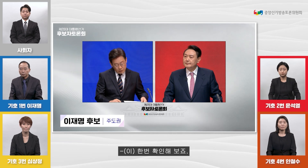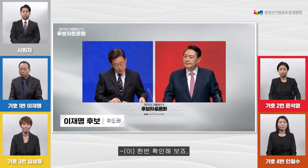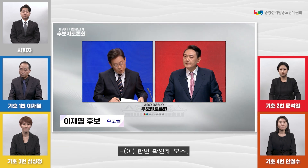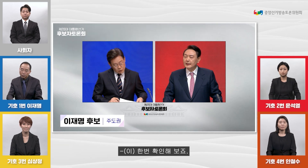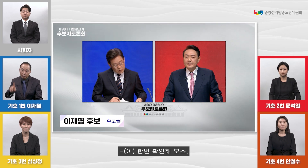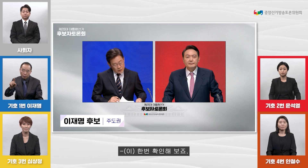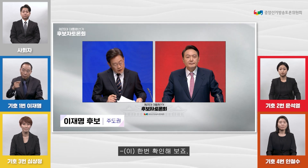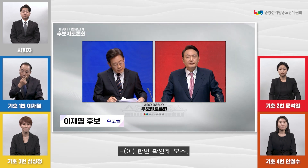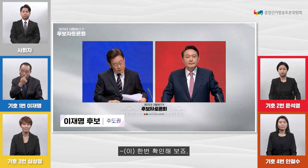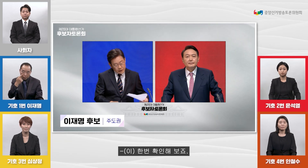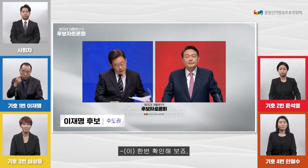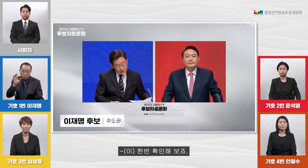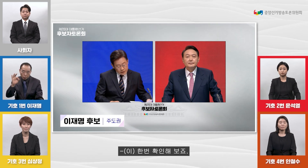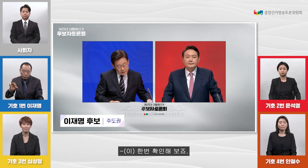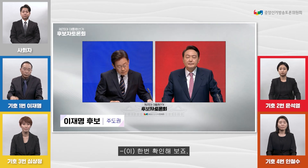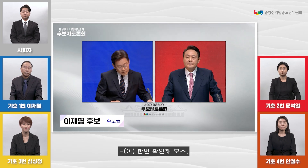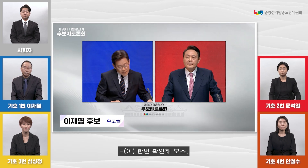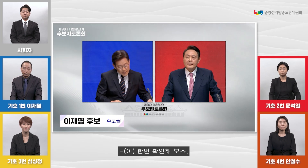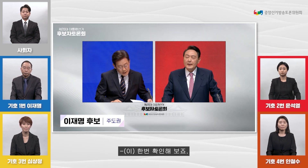확인해 보죠. 뭐. 네.